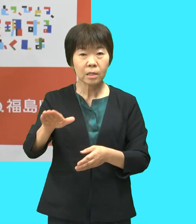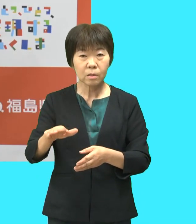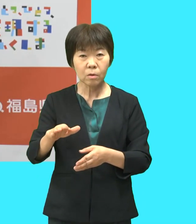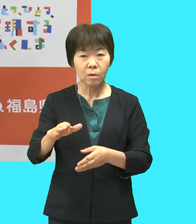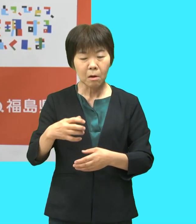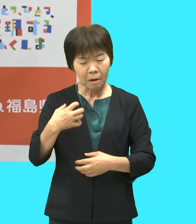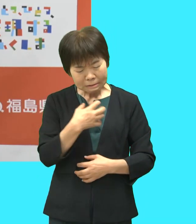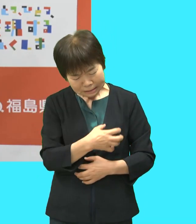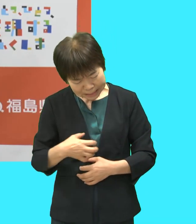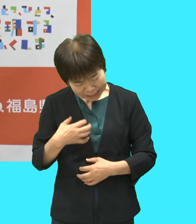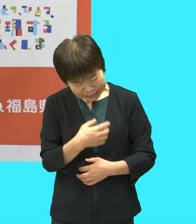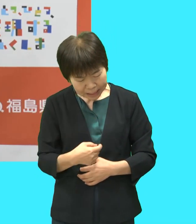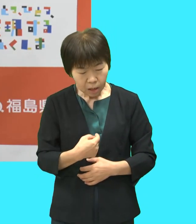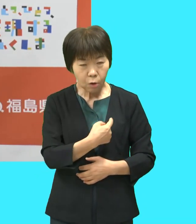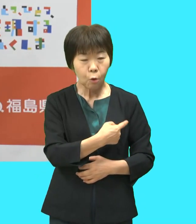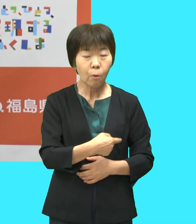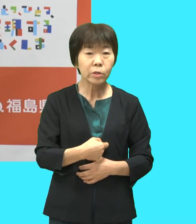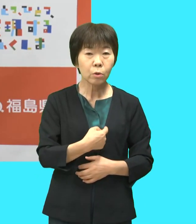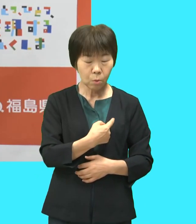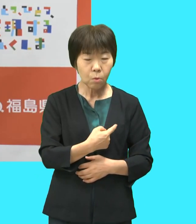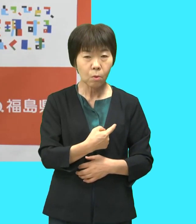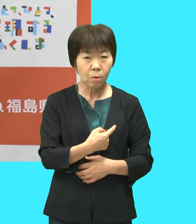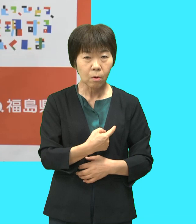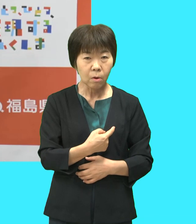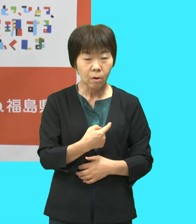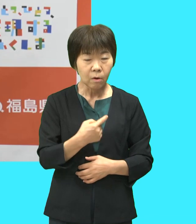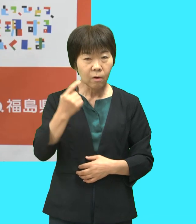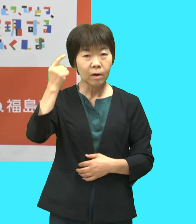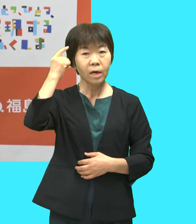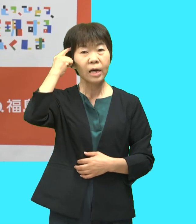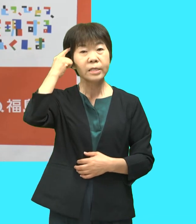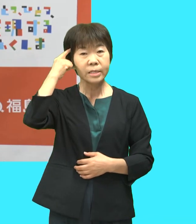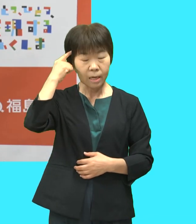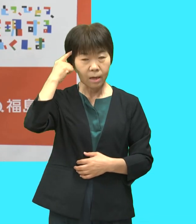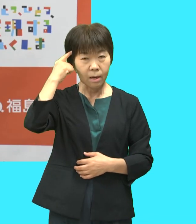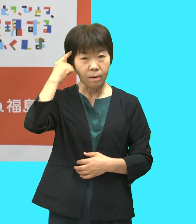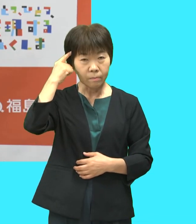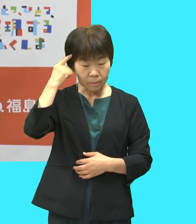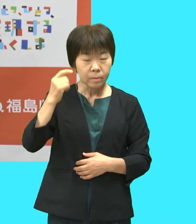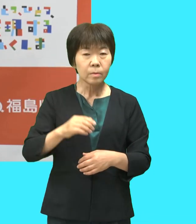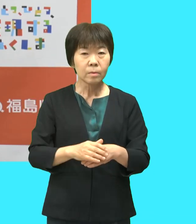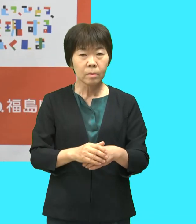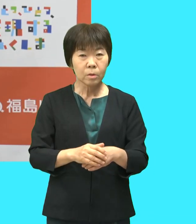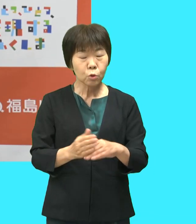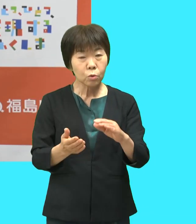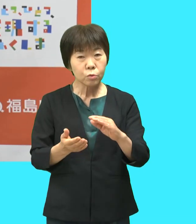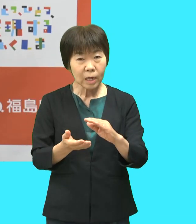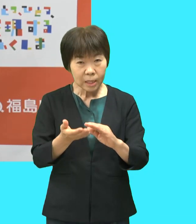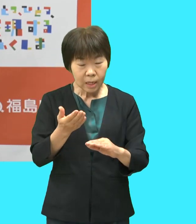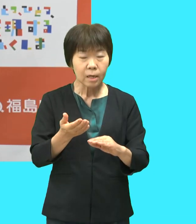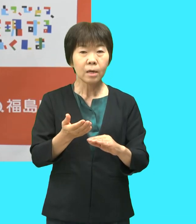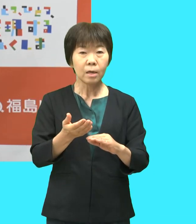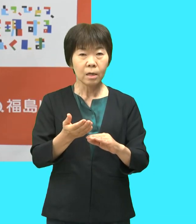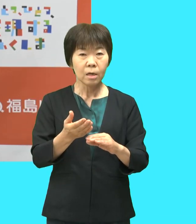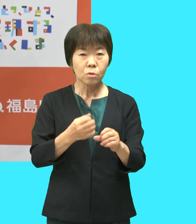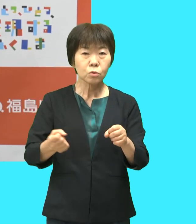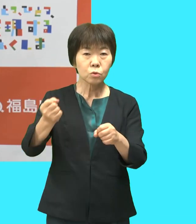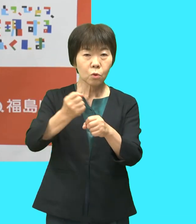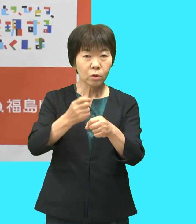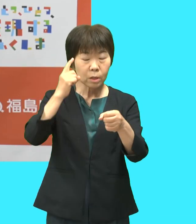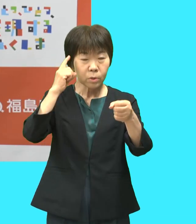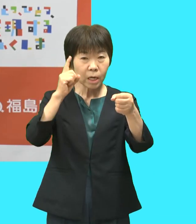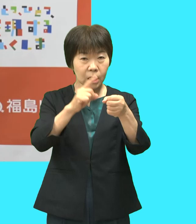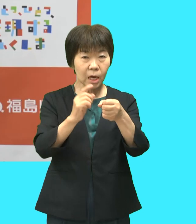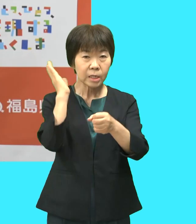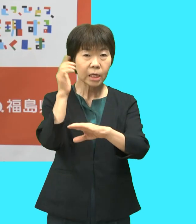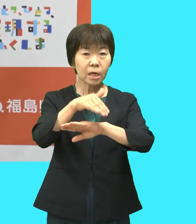な思いというものを直接体感をしていただくこと、そしてその上で復興に向けた施